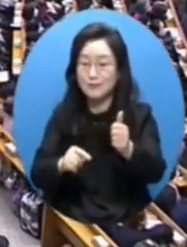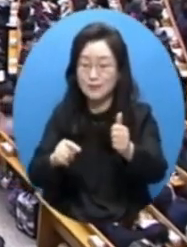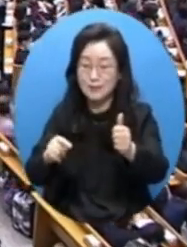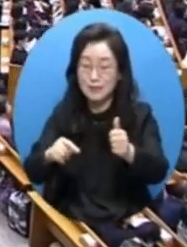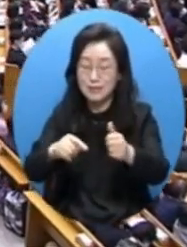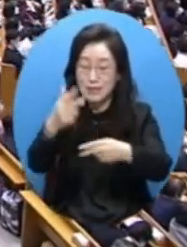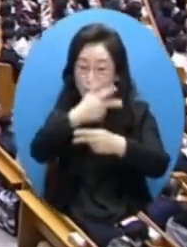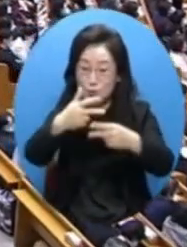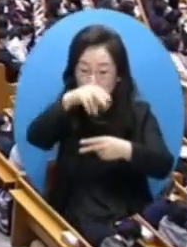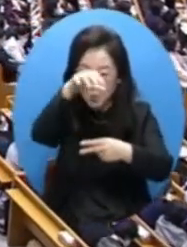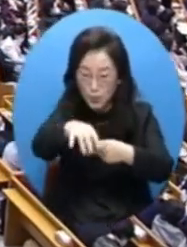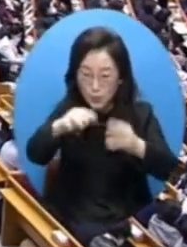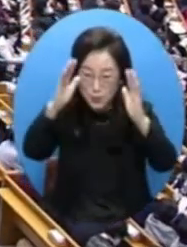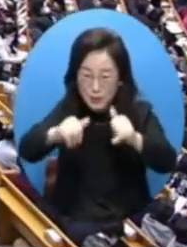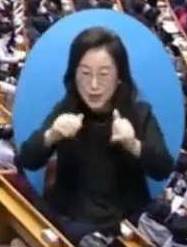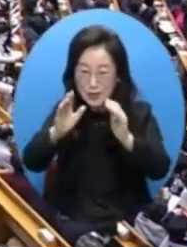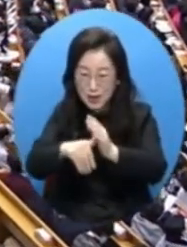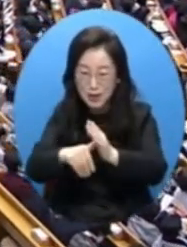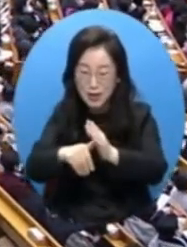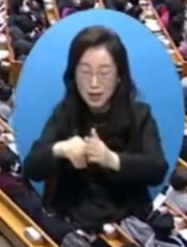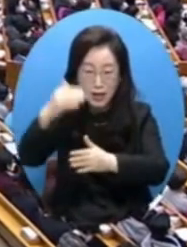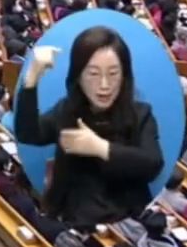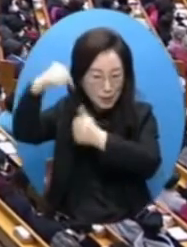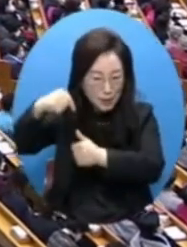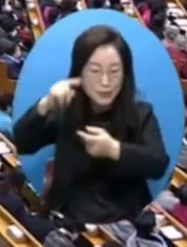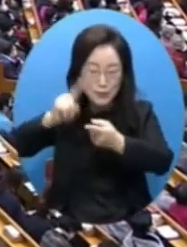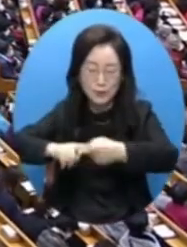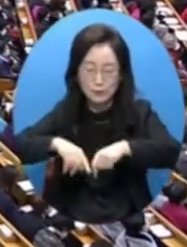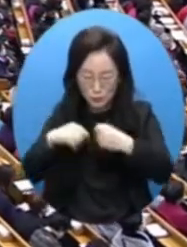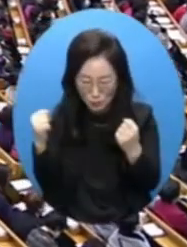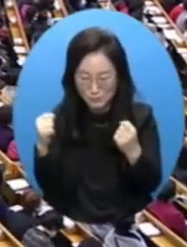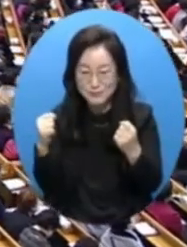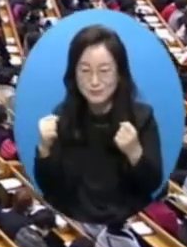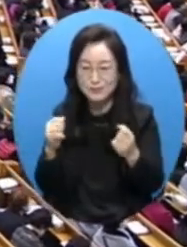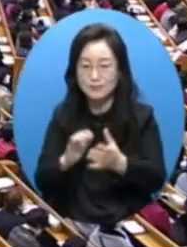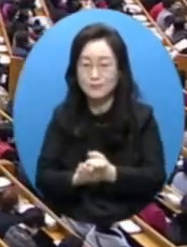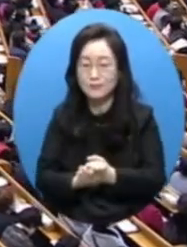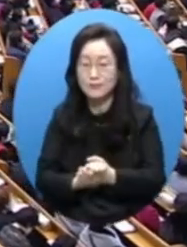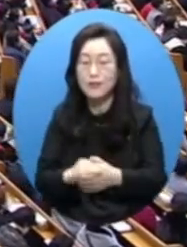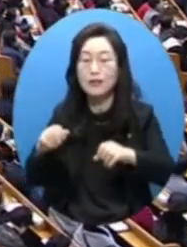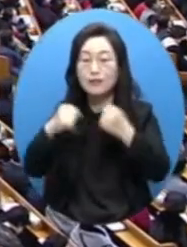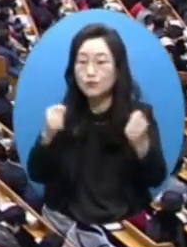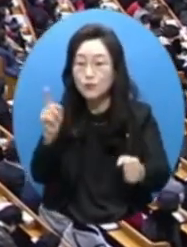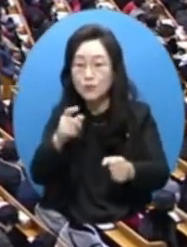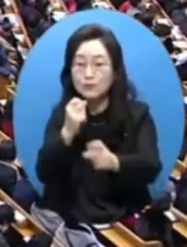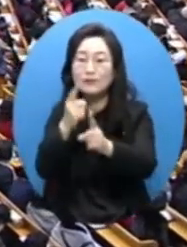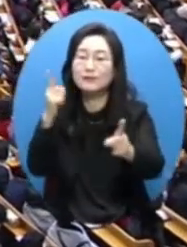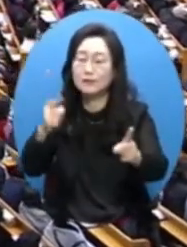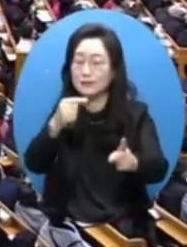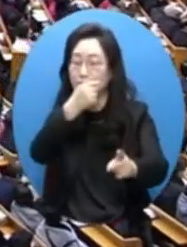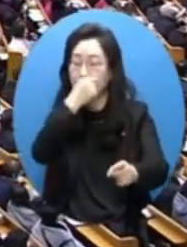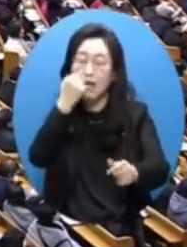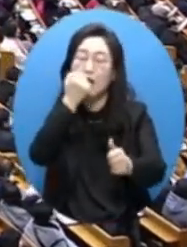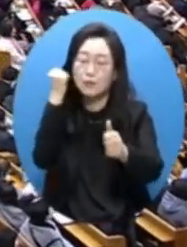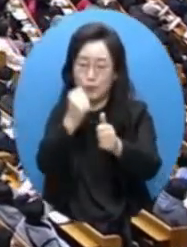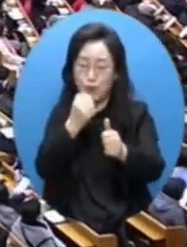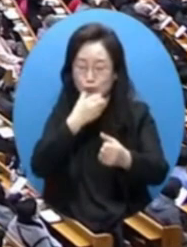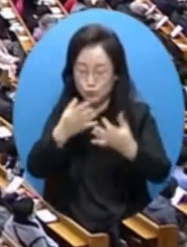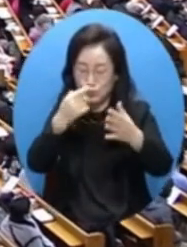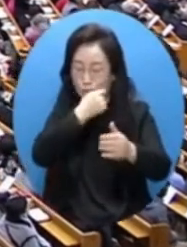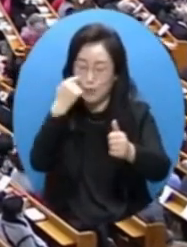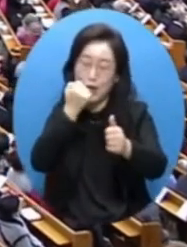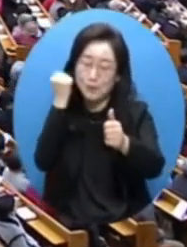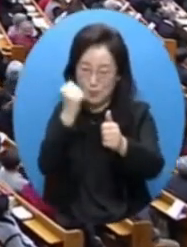여류생활 무너뜨린처럼 하나님의 음성을 듣고 하나님의 명령에 순종했습니다 그런데 순종은 승리를 보장합니다 축복을 보장합니다